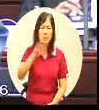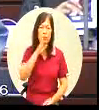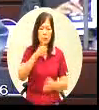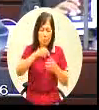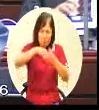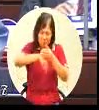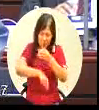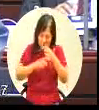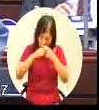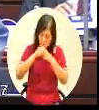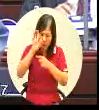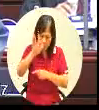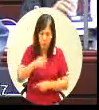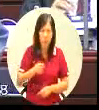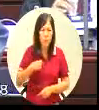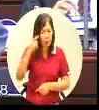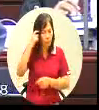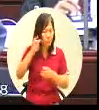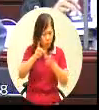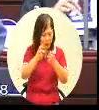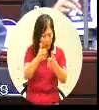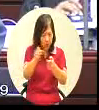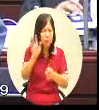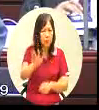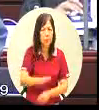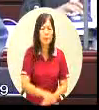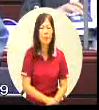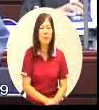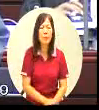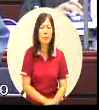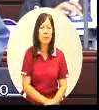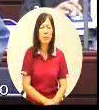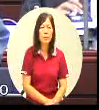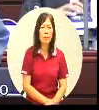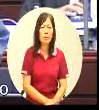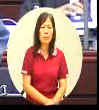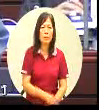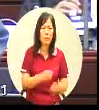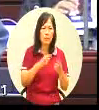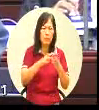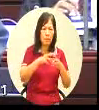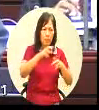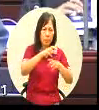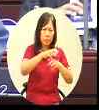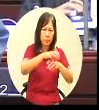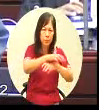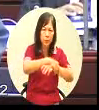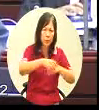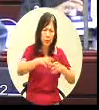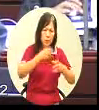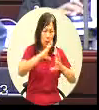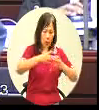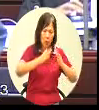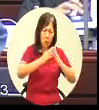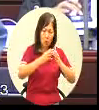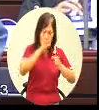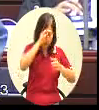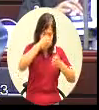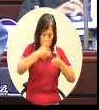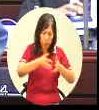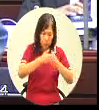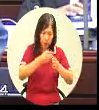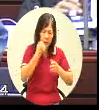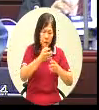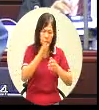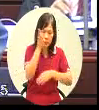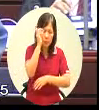入，那我想我们非常感谢。那洲际货柜中心是国家非常重大的政